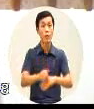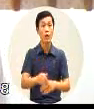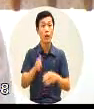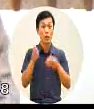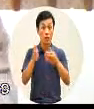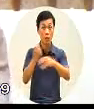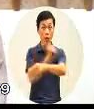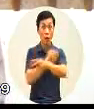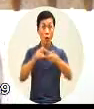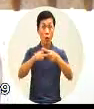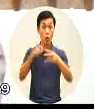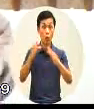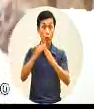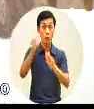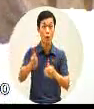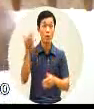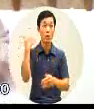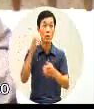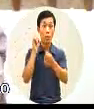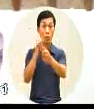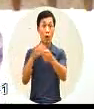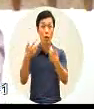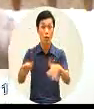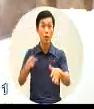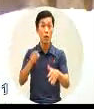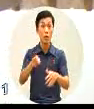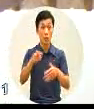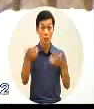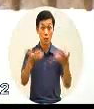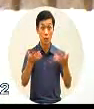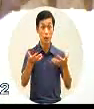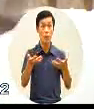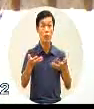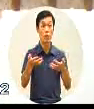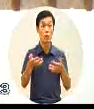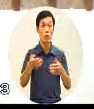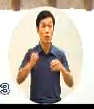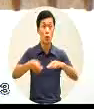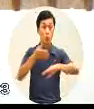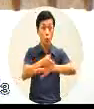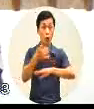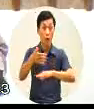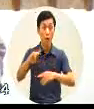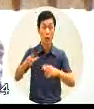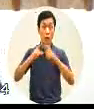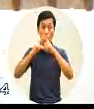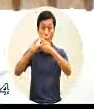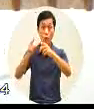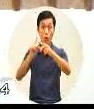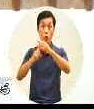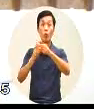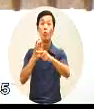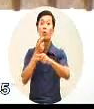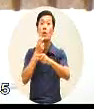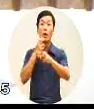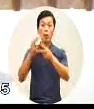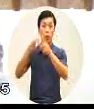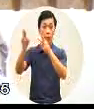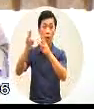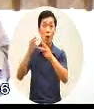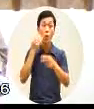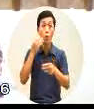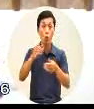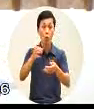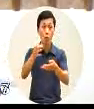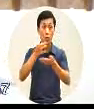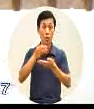间局去，我都有甲咱讲过啊！吼、哦，这条还未变出来，啊，你都正式甲中央回文啦！吼、哦，就是讲你啊三十万以上